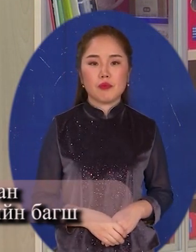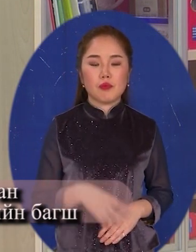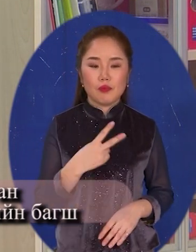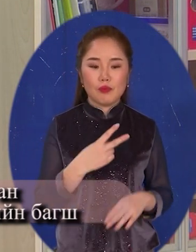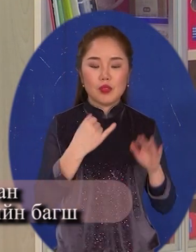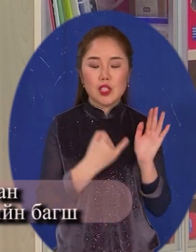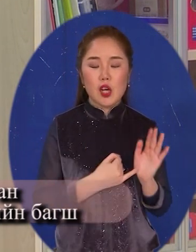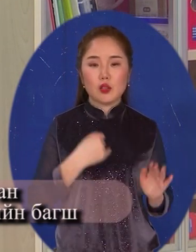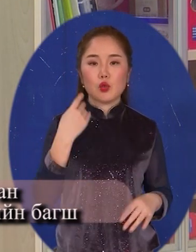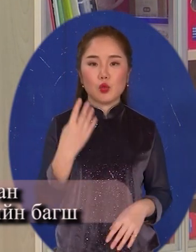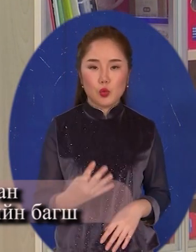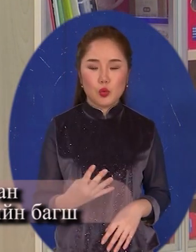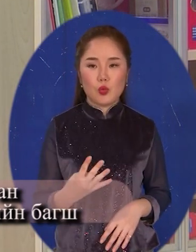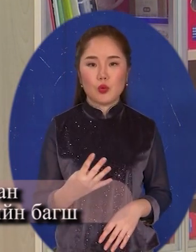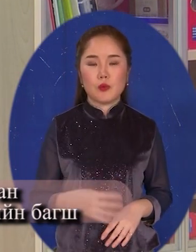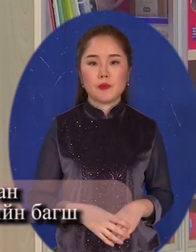274,